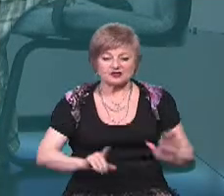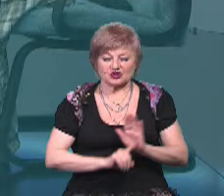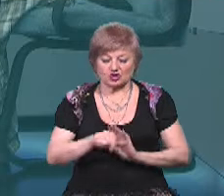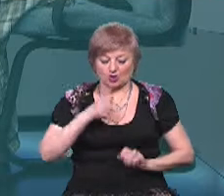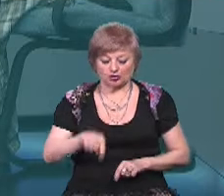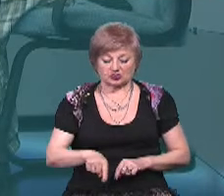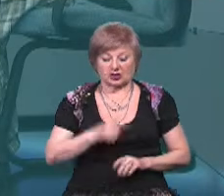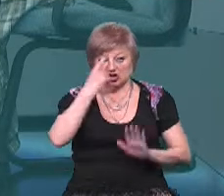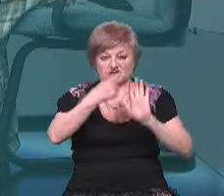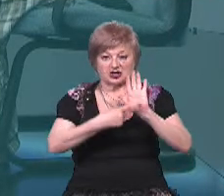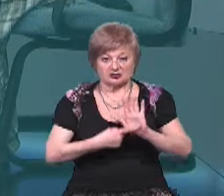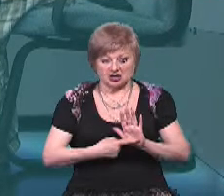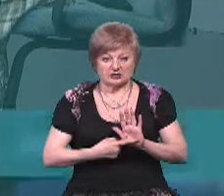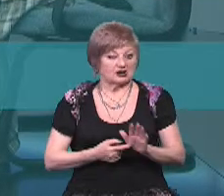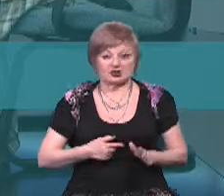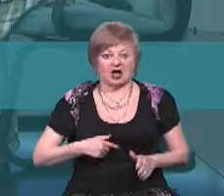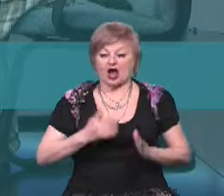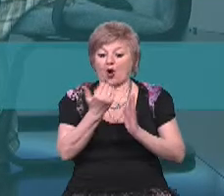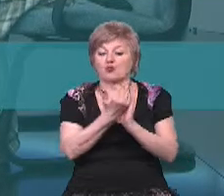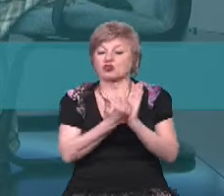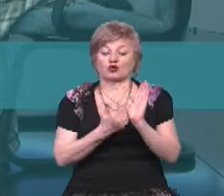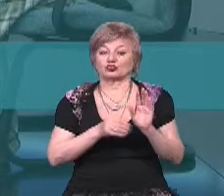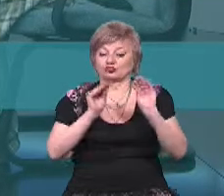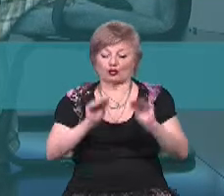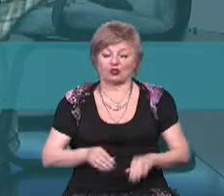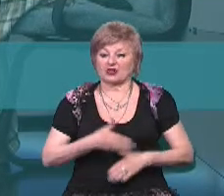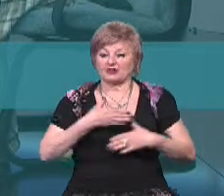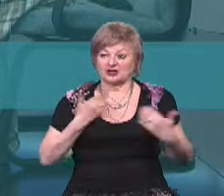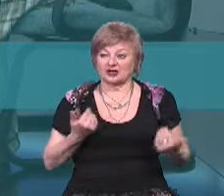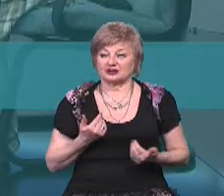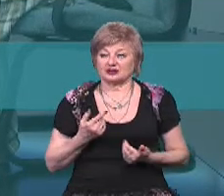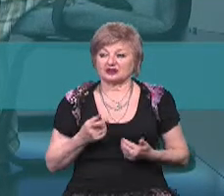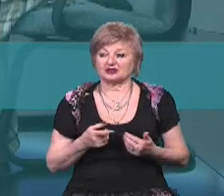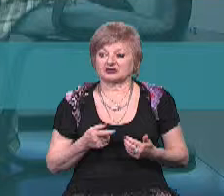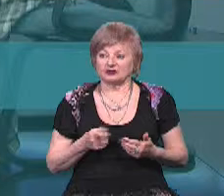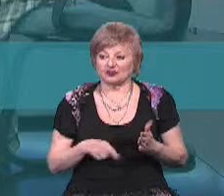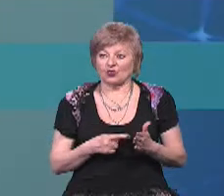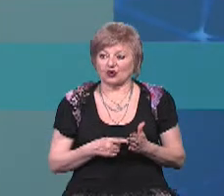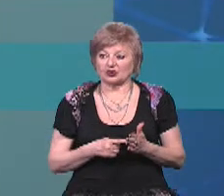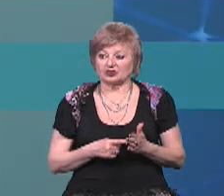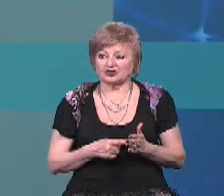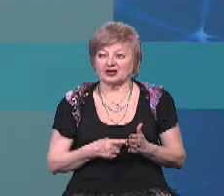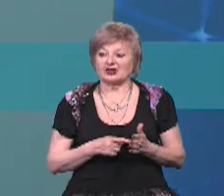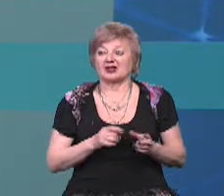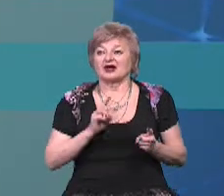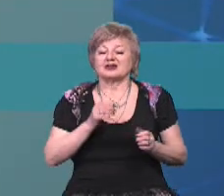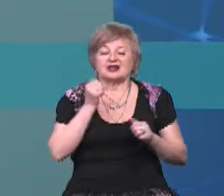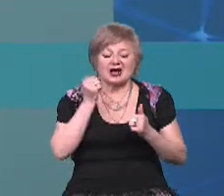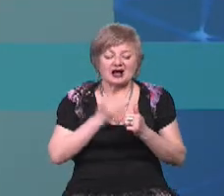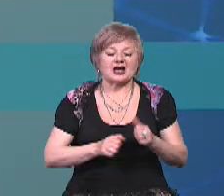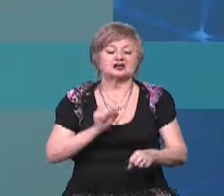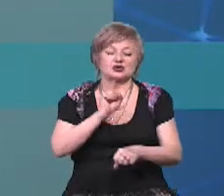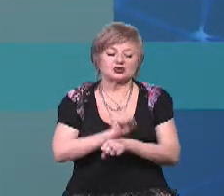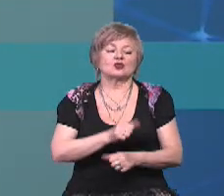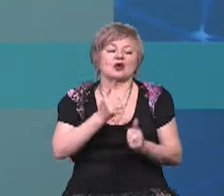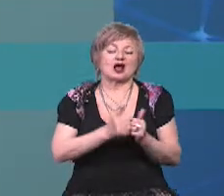так. Вже 6 місяців минуло і нуль протоколів. Нуль протоколів. На 700-тисячне місто. Так. Ну, я, на якому, до речі... В якому на кожній зупинці кожен